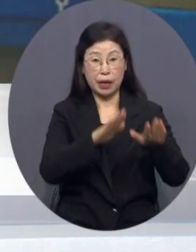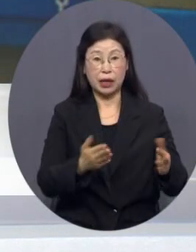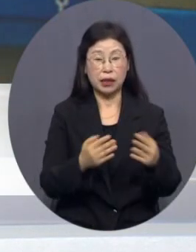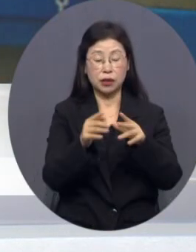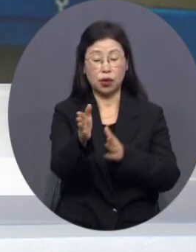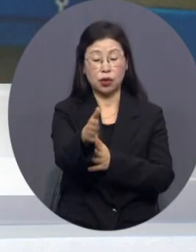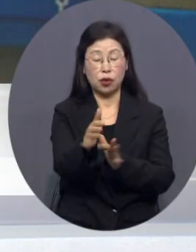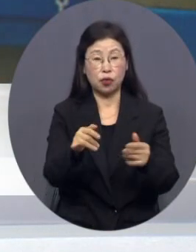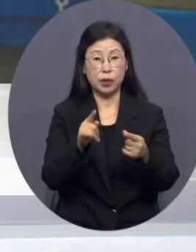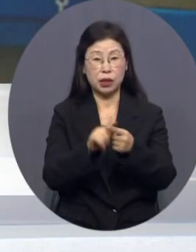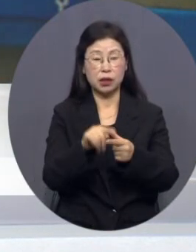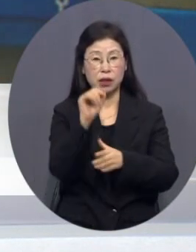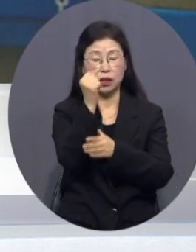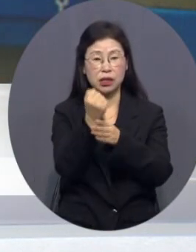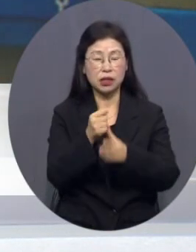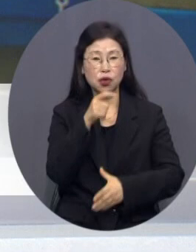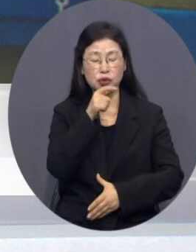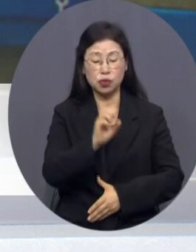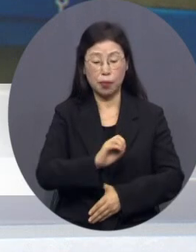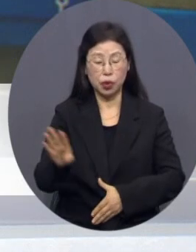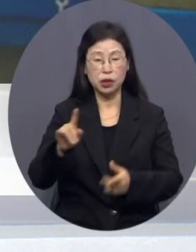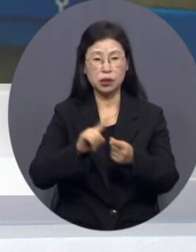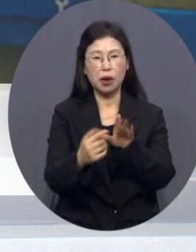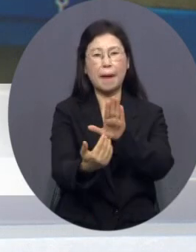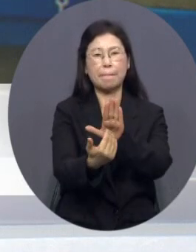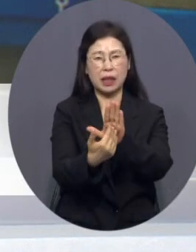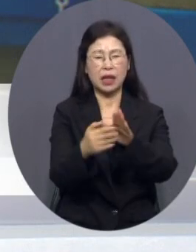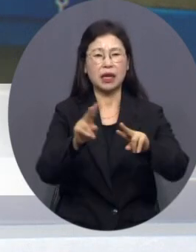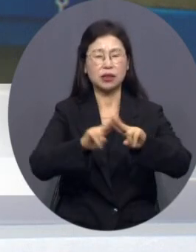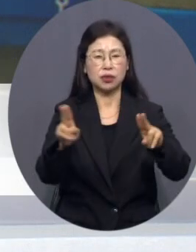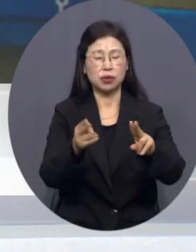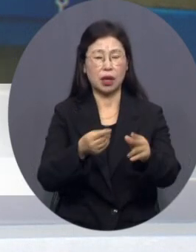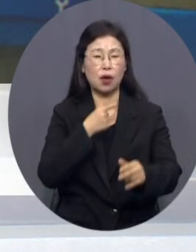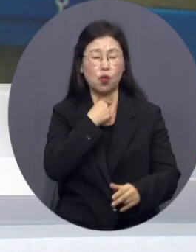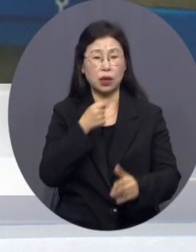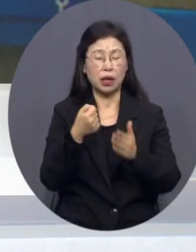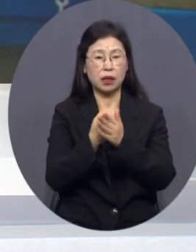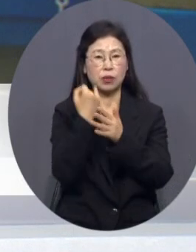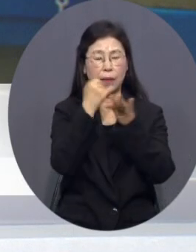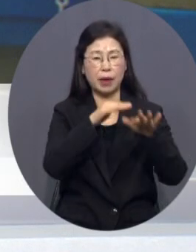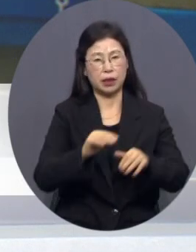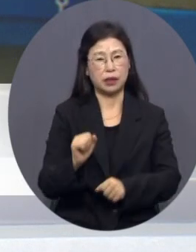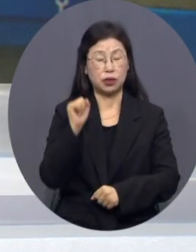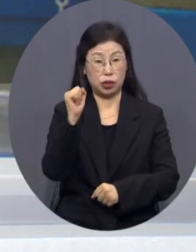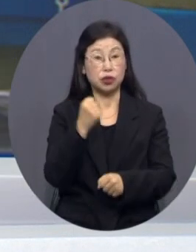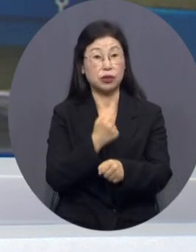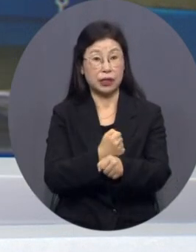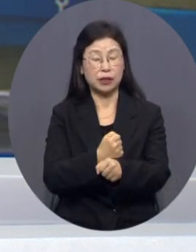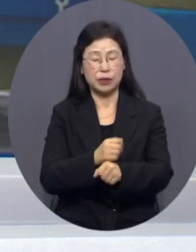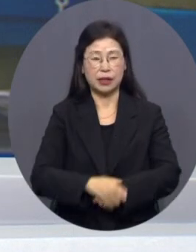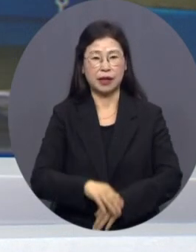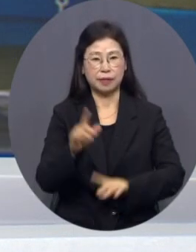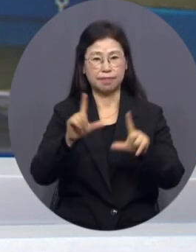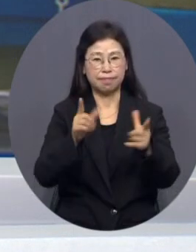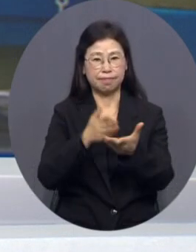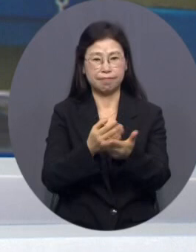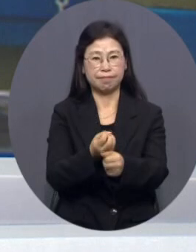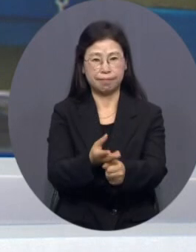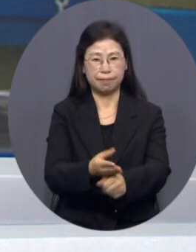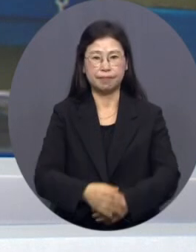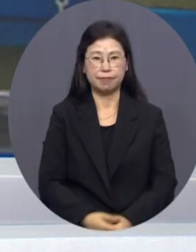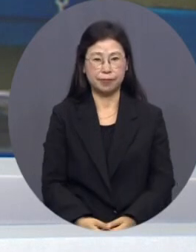어민들이 오염수 방류 계획을 즉각 철회하라며 해상 시위를 벌였습니다. 김하은 기자가 현장에 다녀왔습니다.